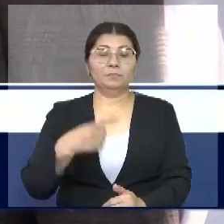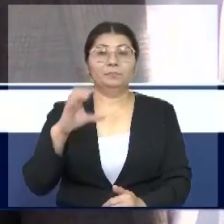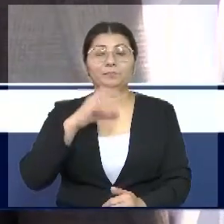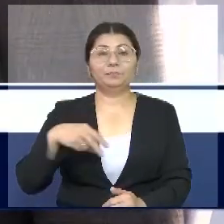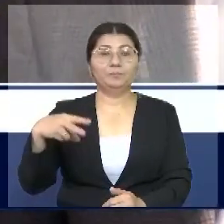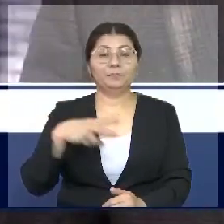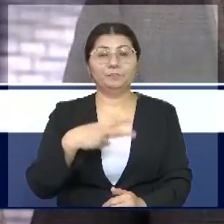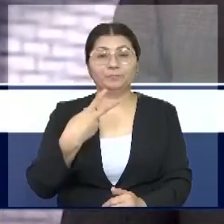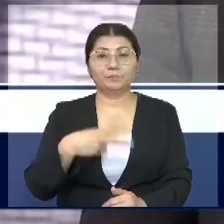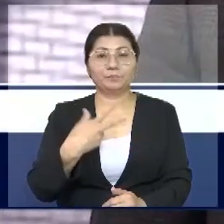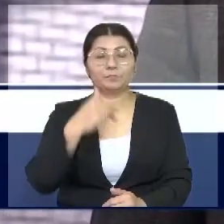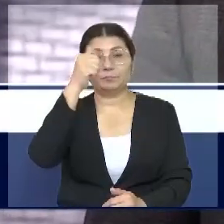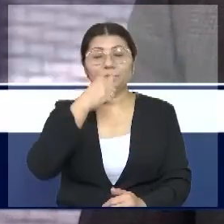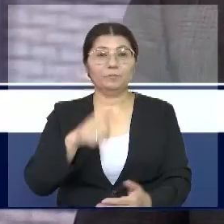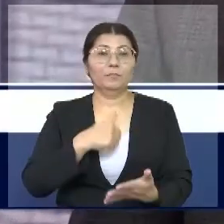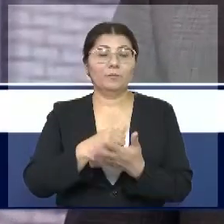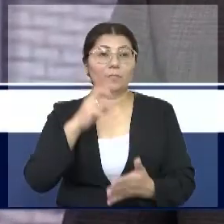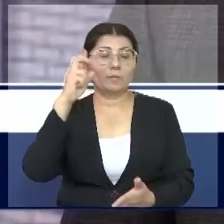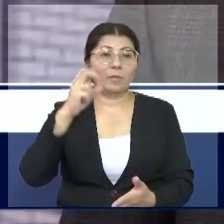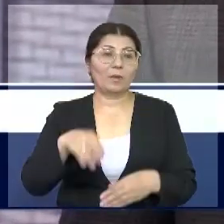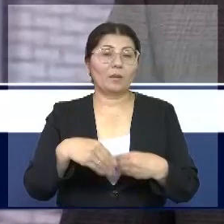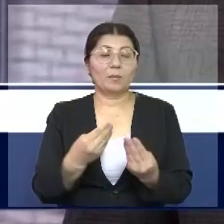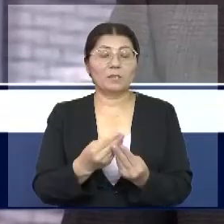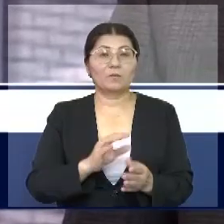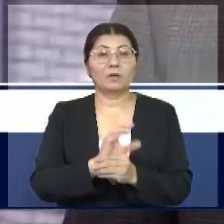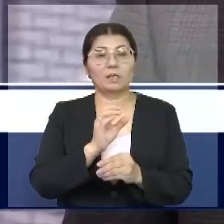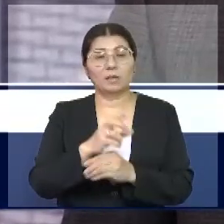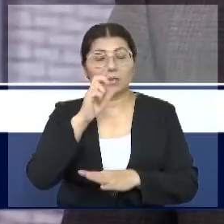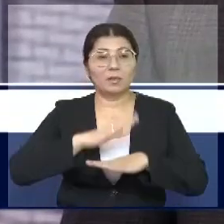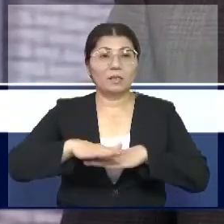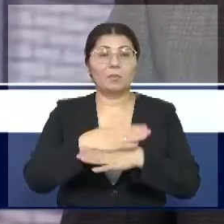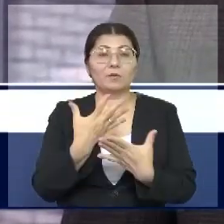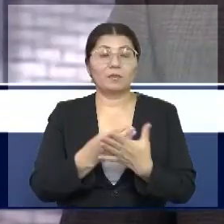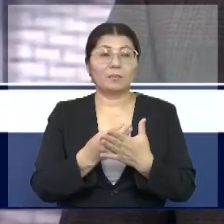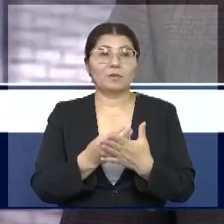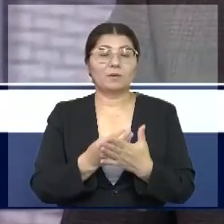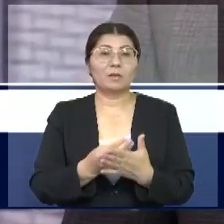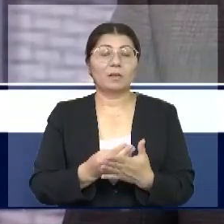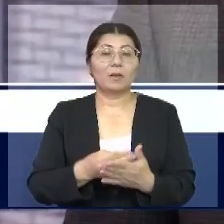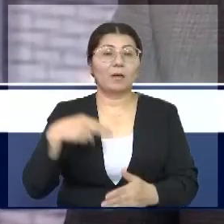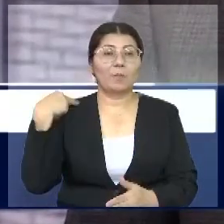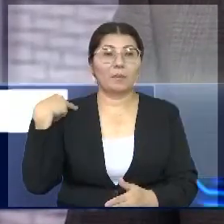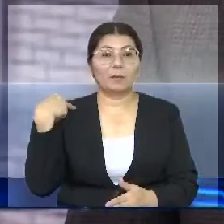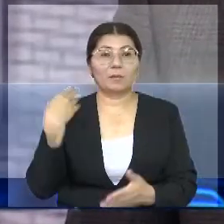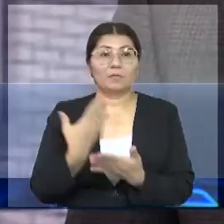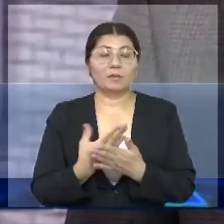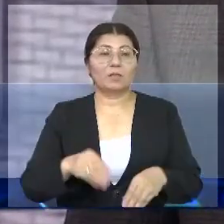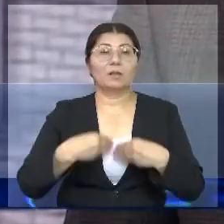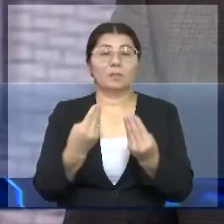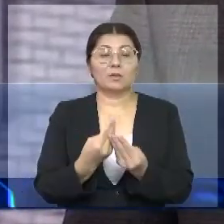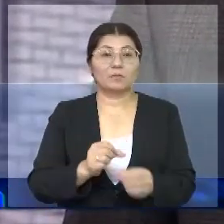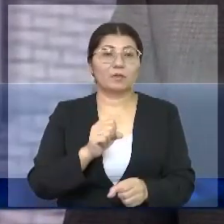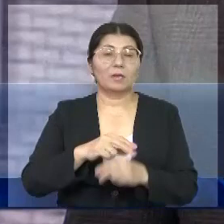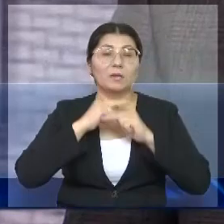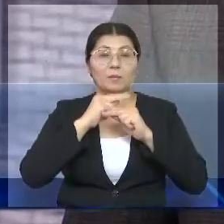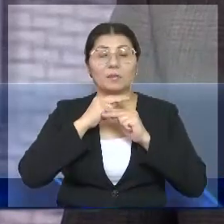1 сентября 2023 года глава государства выступил с посланием народу страны. В своем обращении президент в очередной раз поручил основное